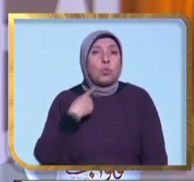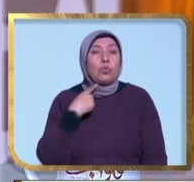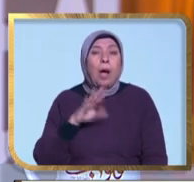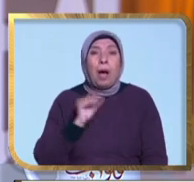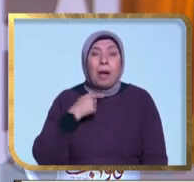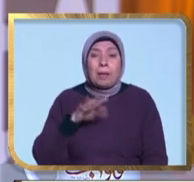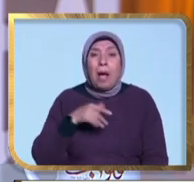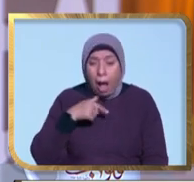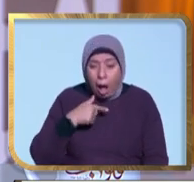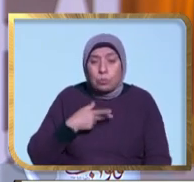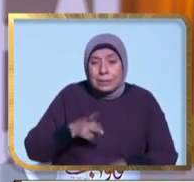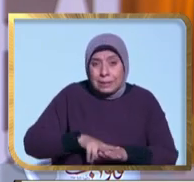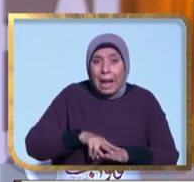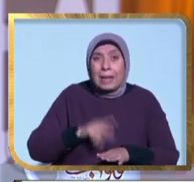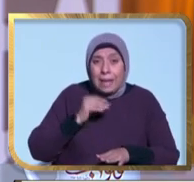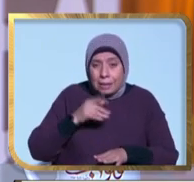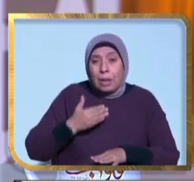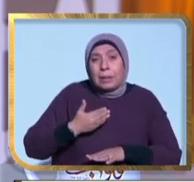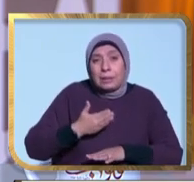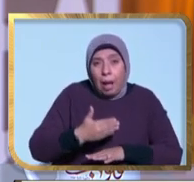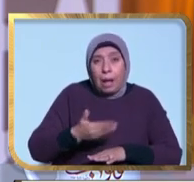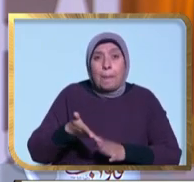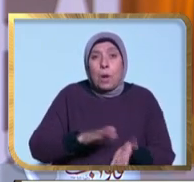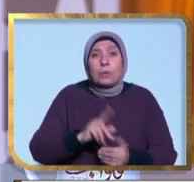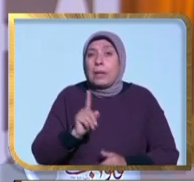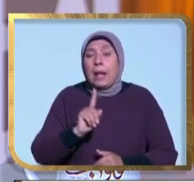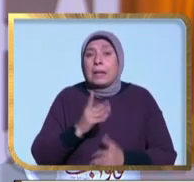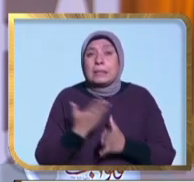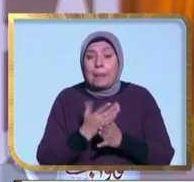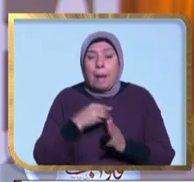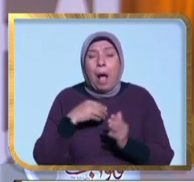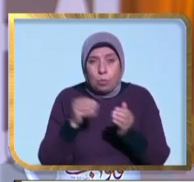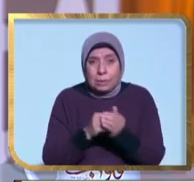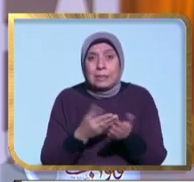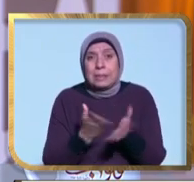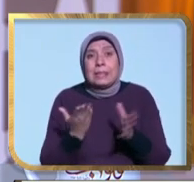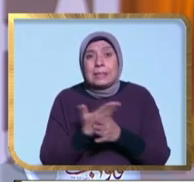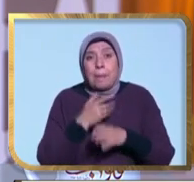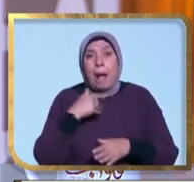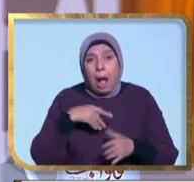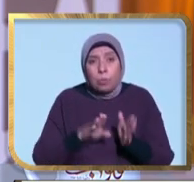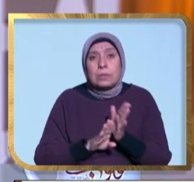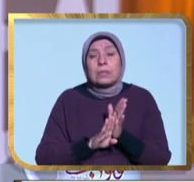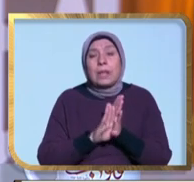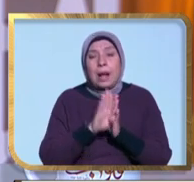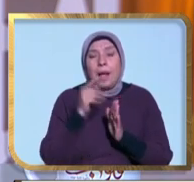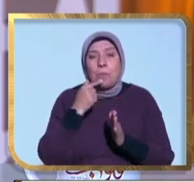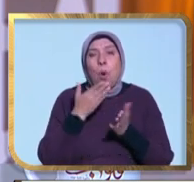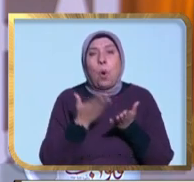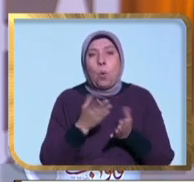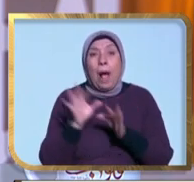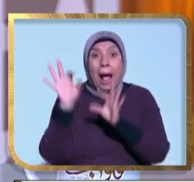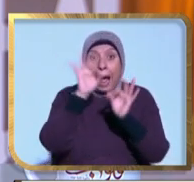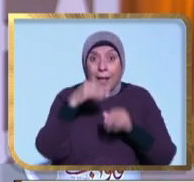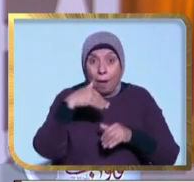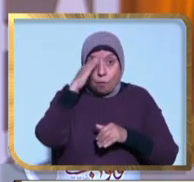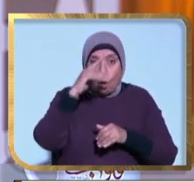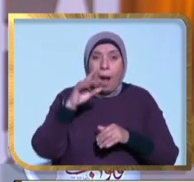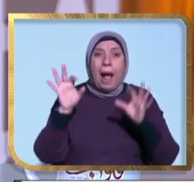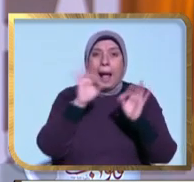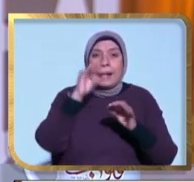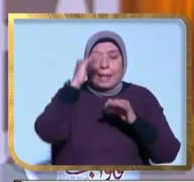الصالحين فناسب انه مع بدايه الايه يكون الختام برض في هذا المعنى